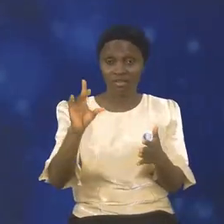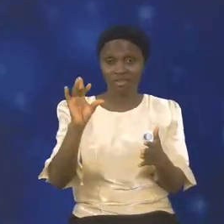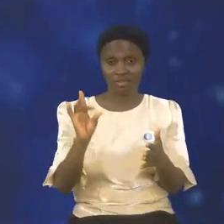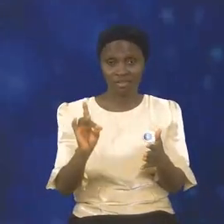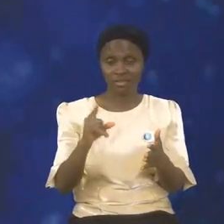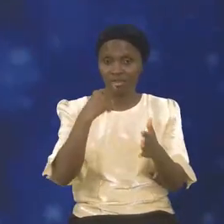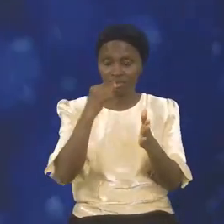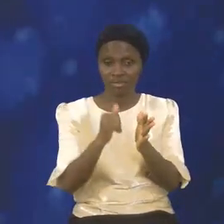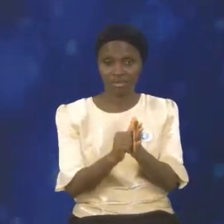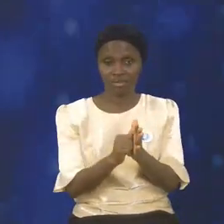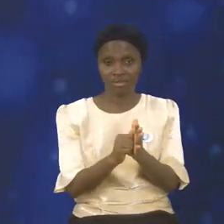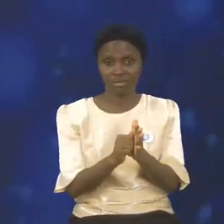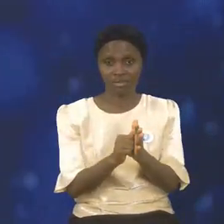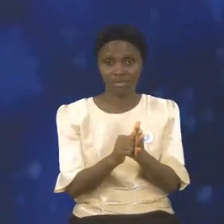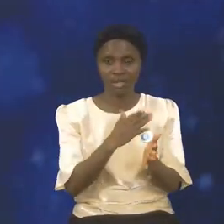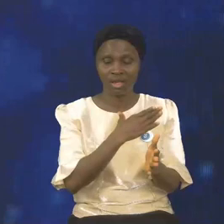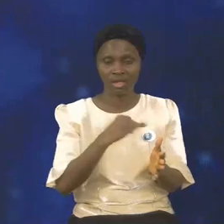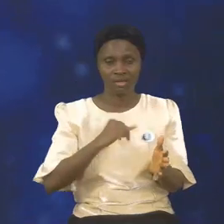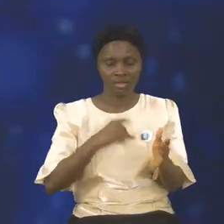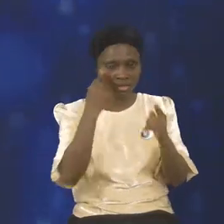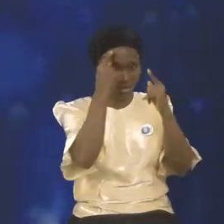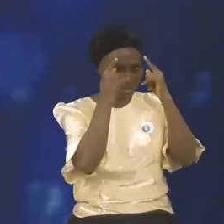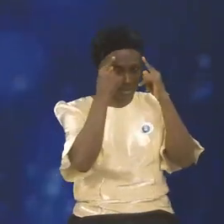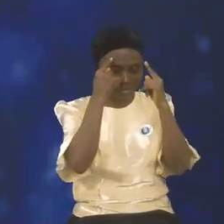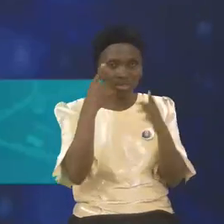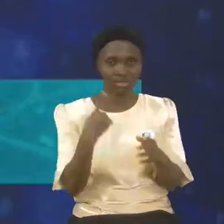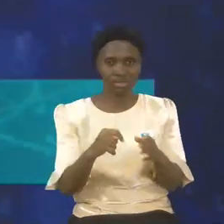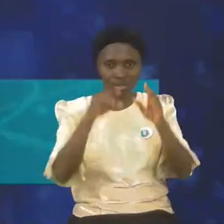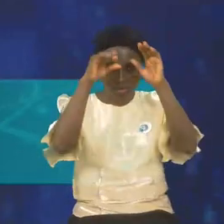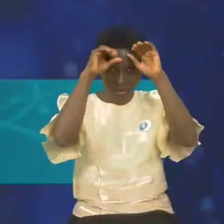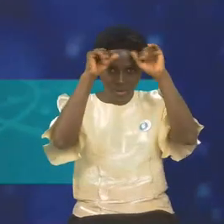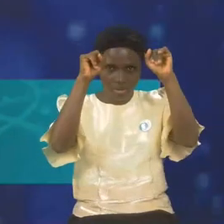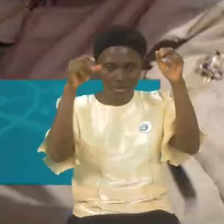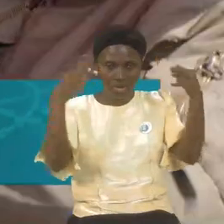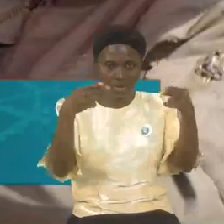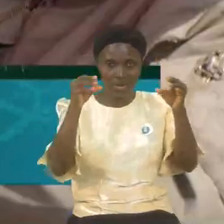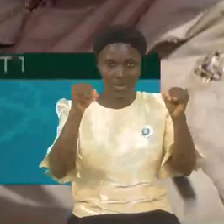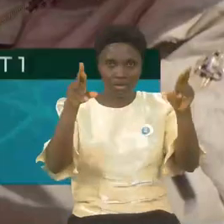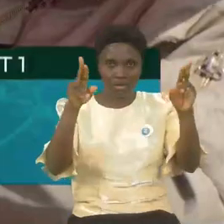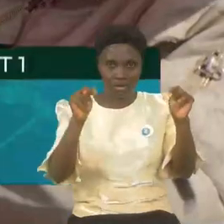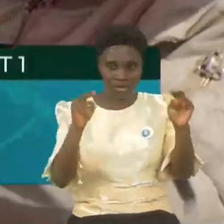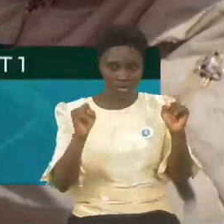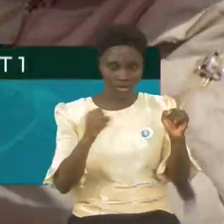dit tête chapitre 7 verset 8